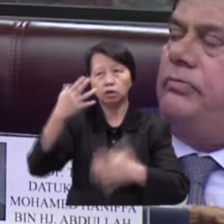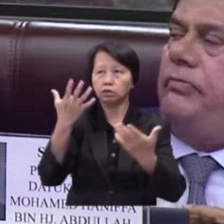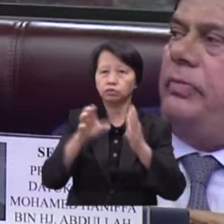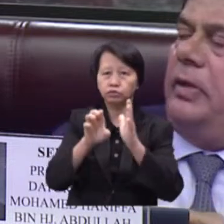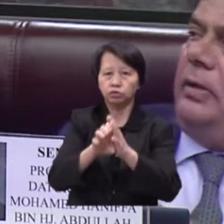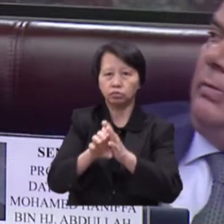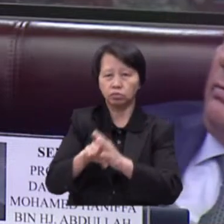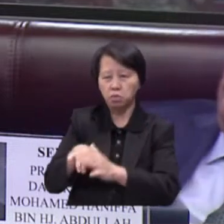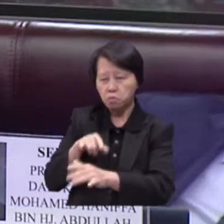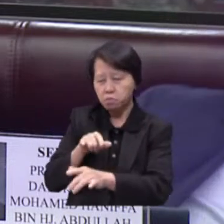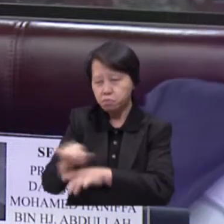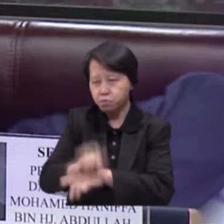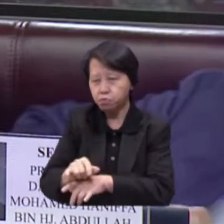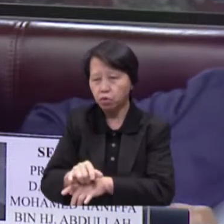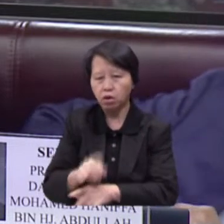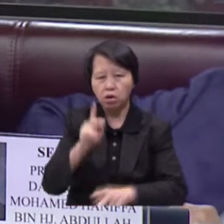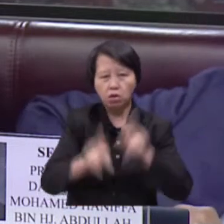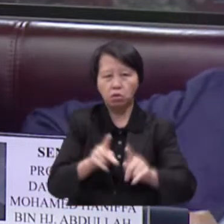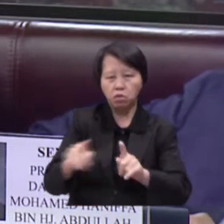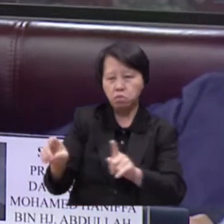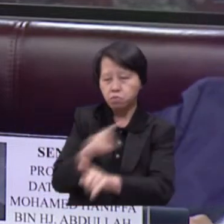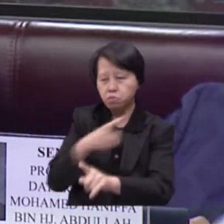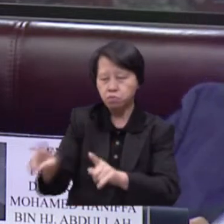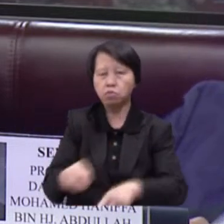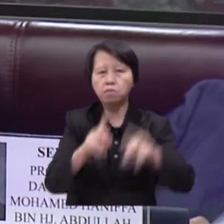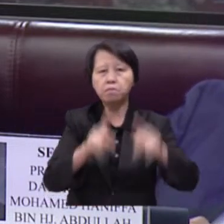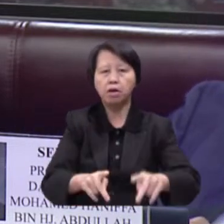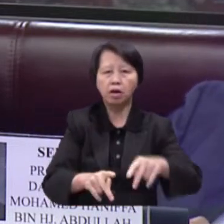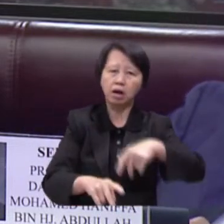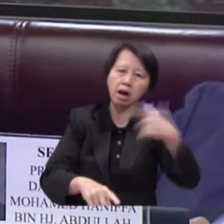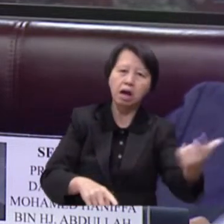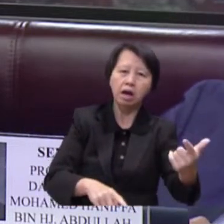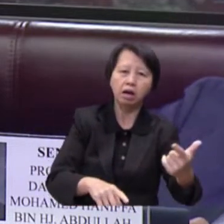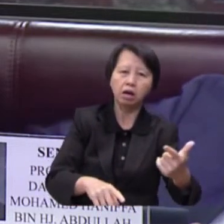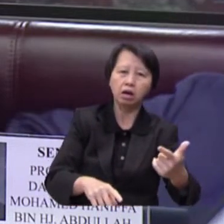provokasi atau cash bule oleh pihak ketiga